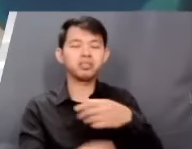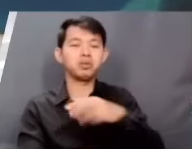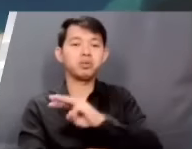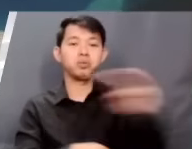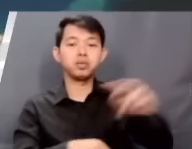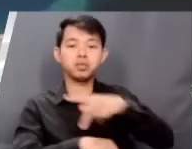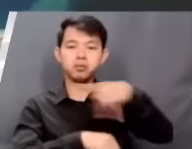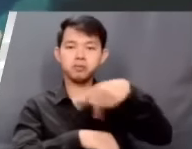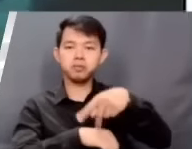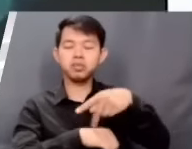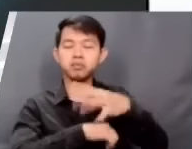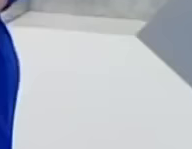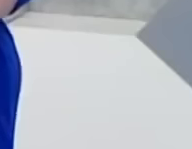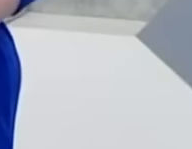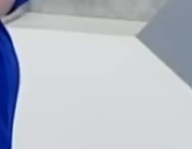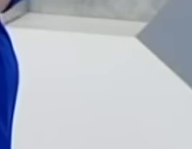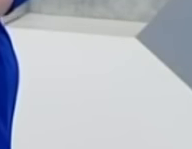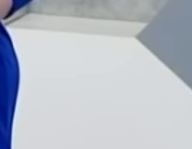2013.